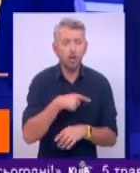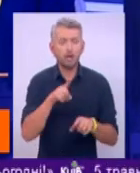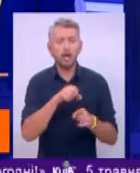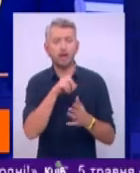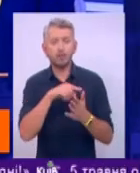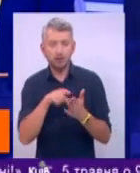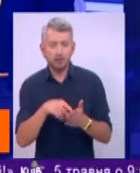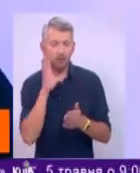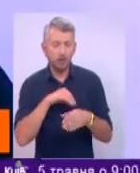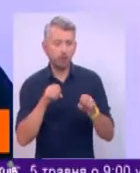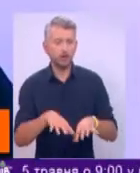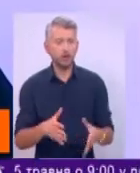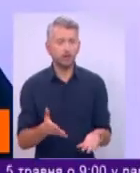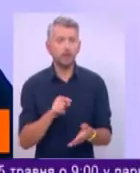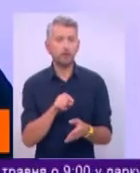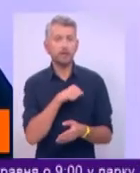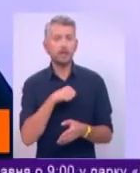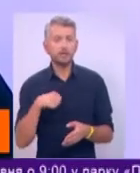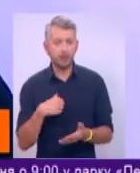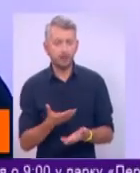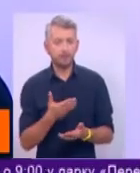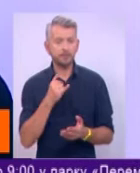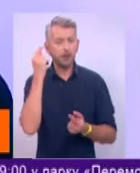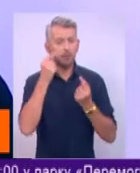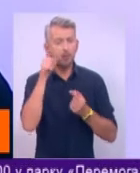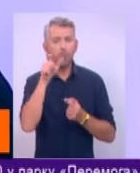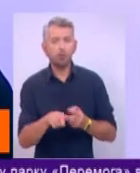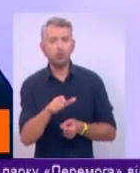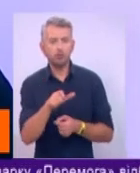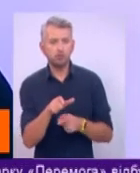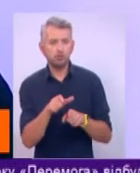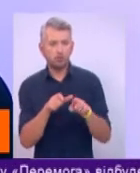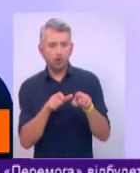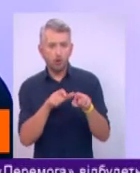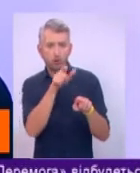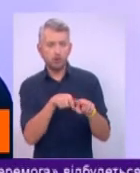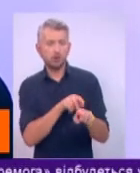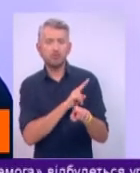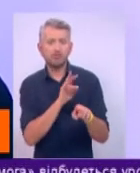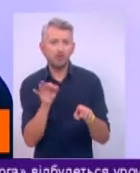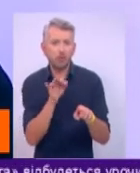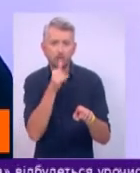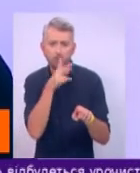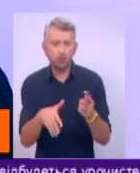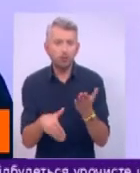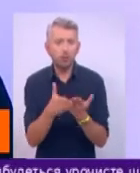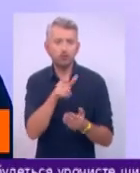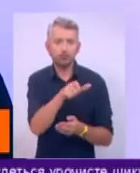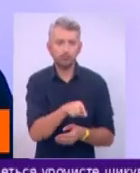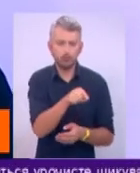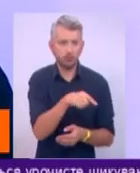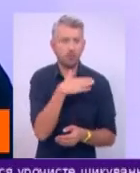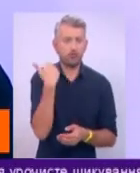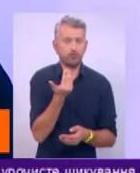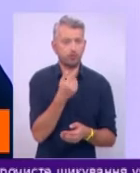вони вирішували. Тобто вони самі. І психолог людині ніколи не допоможе, якщо людина цього не буде прагнути. Це 100%.